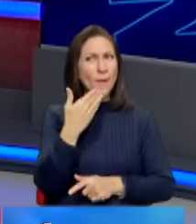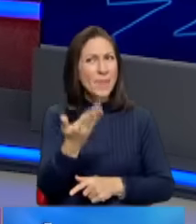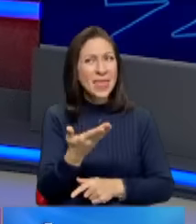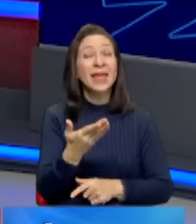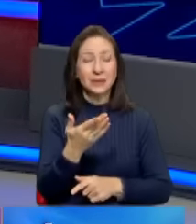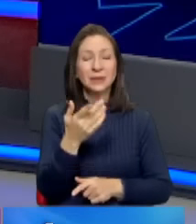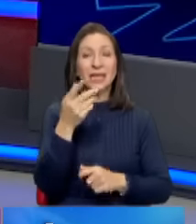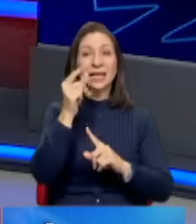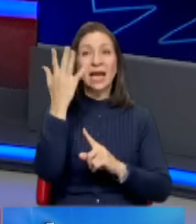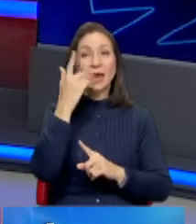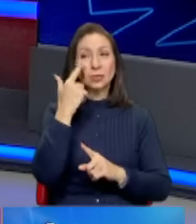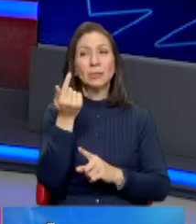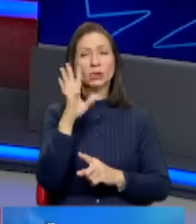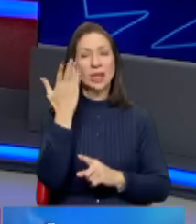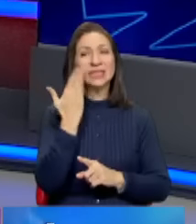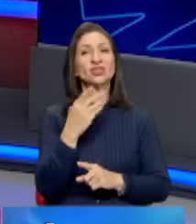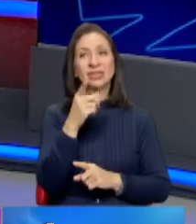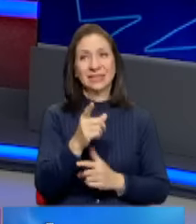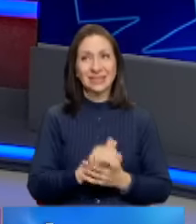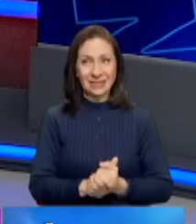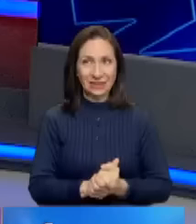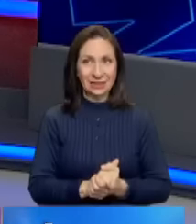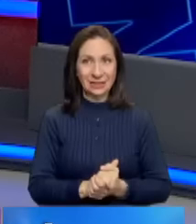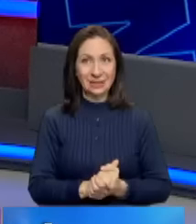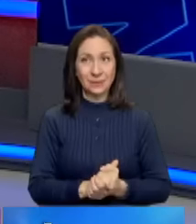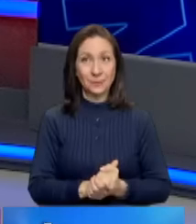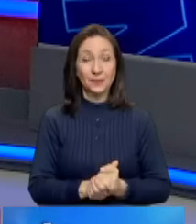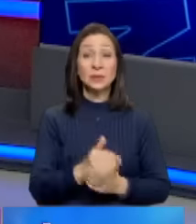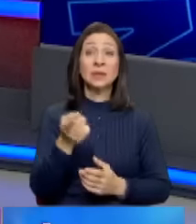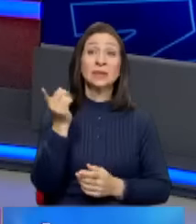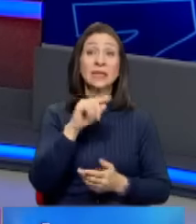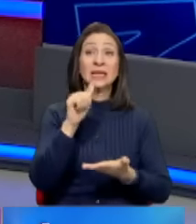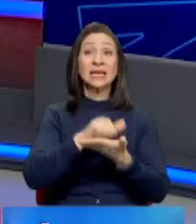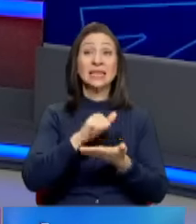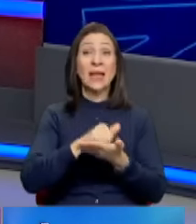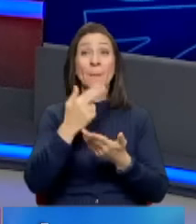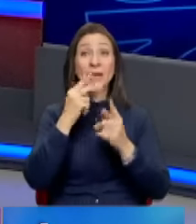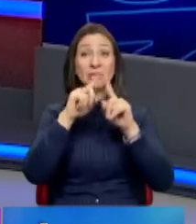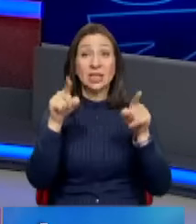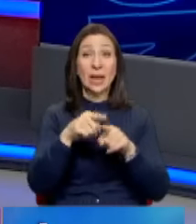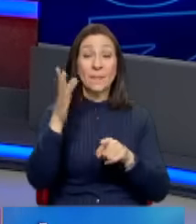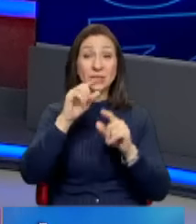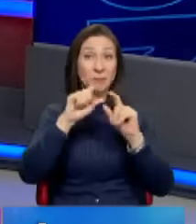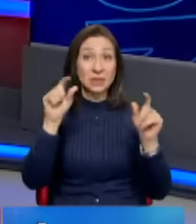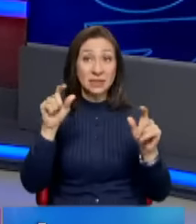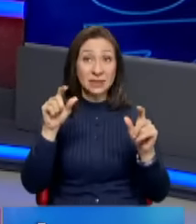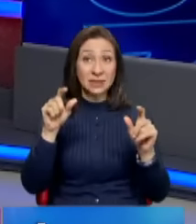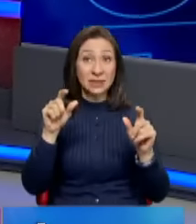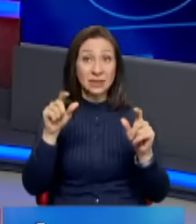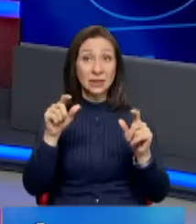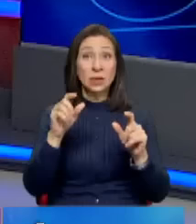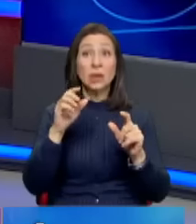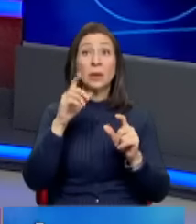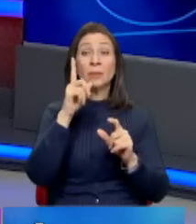bahsetmiştim. Birazdan İlker Karagöz'le Çalar Saatler'e bu videoyu izleyeceksiniz. Geçelim gazete Pencere'nin başka manşetine. Ve